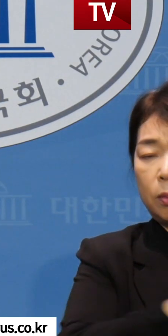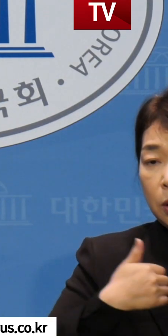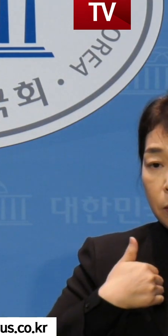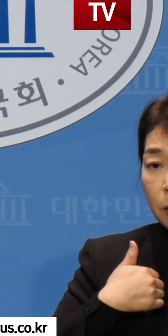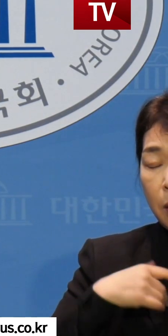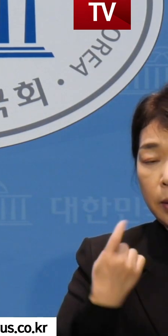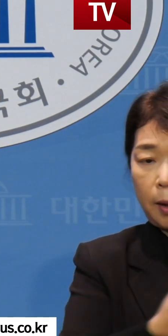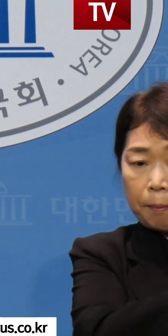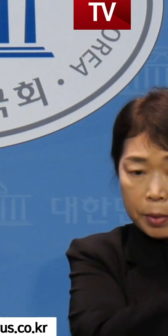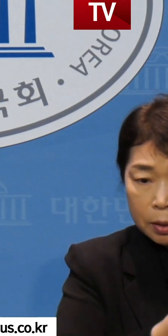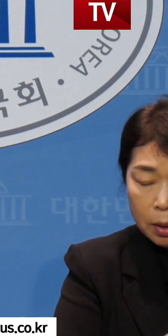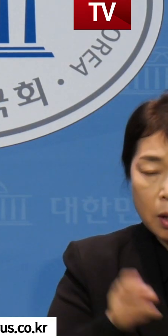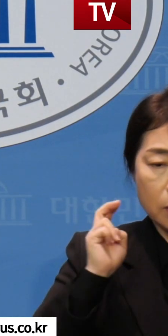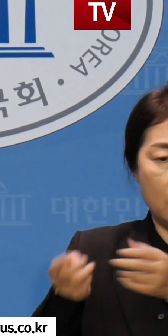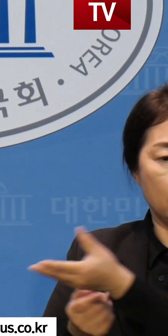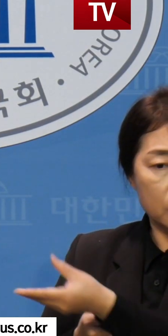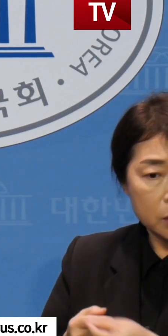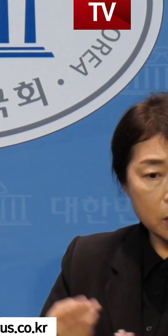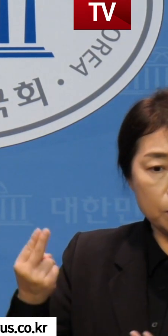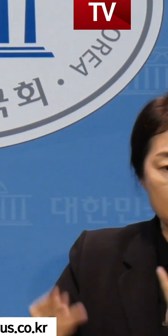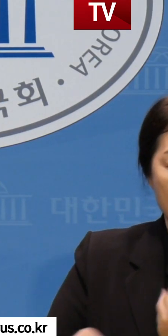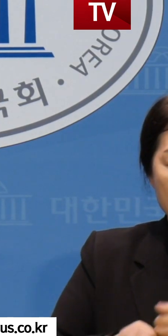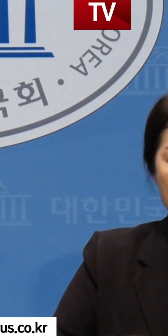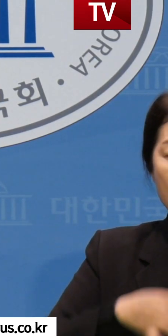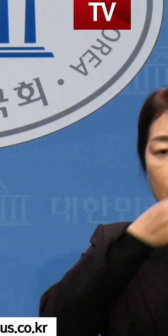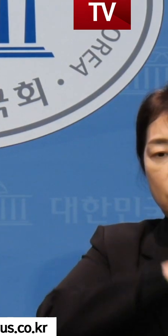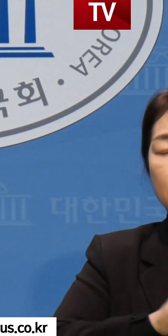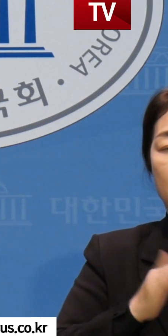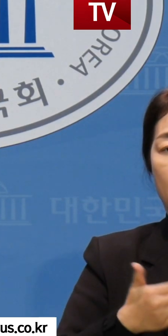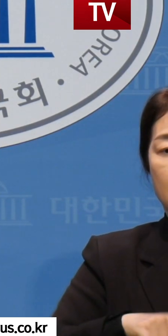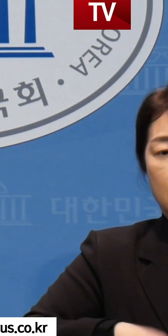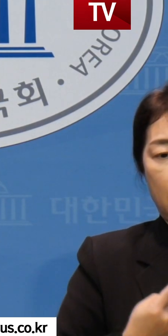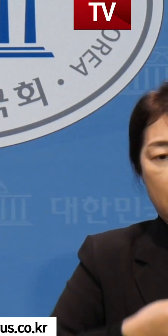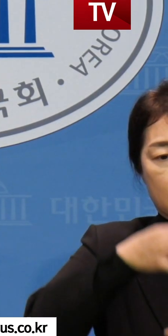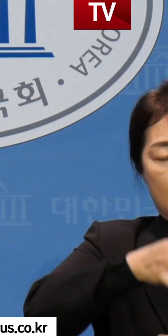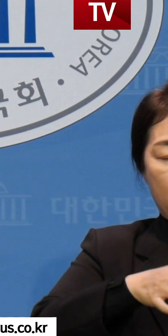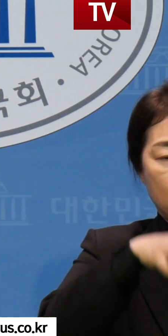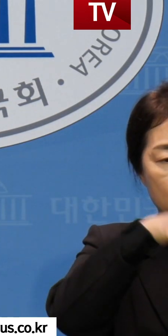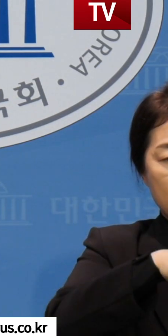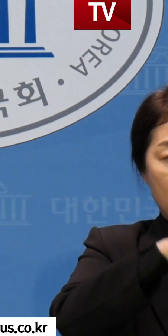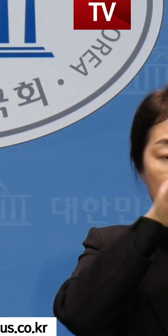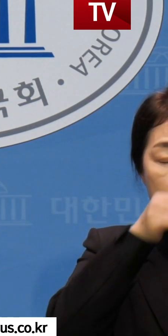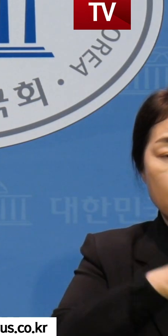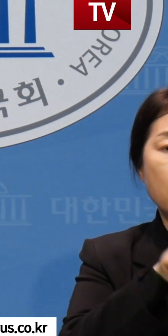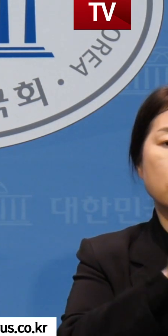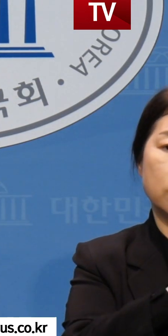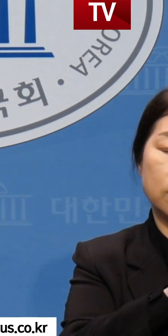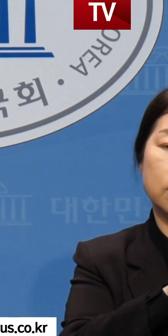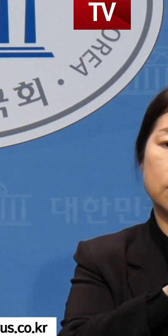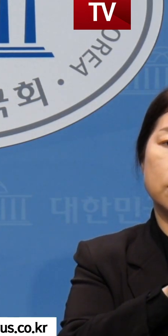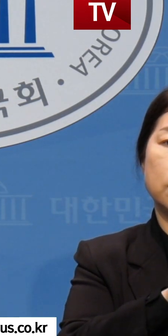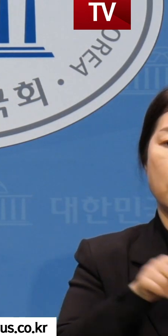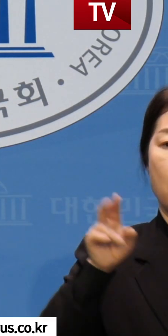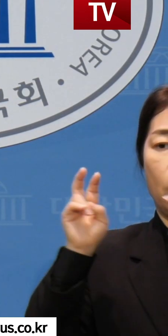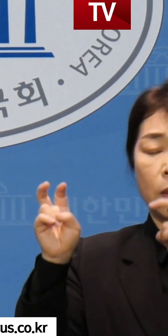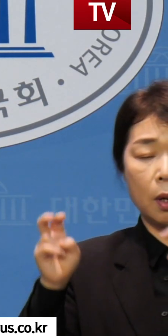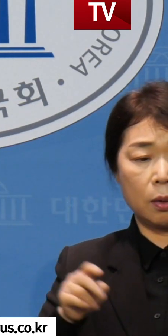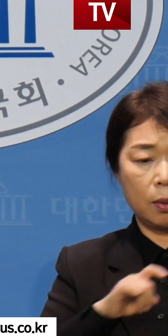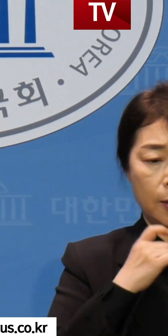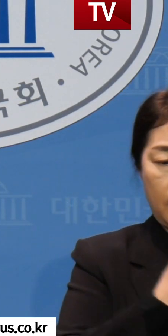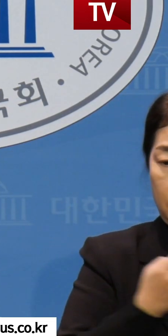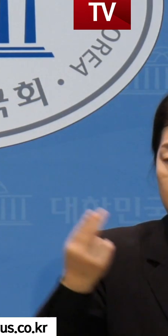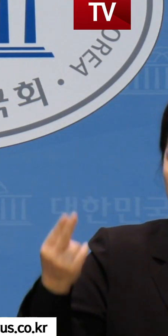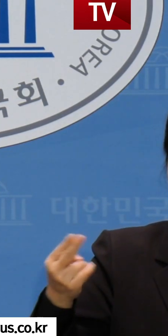대출이 기업 대출에 비해서 유리한 자기 자본 규제를 가지고 있는데 이를 해소하고자